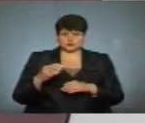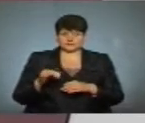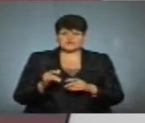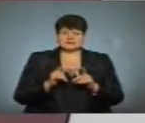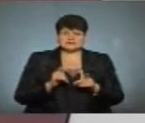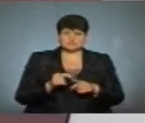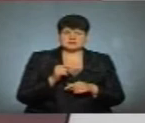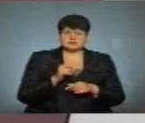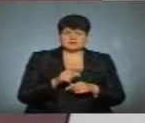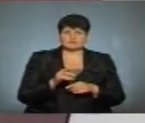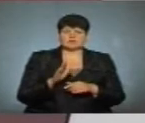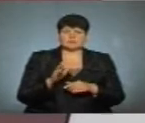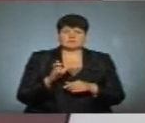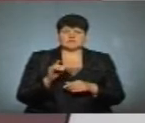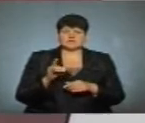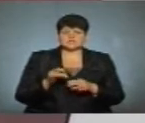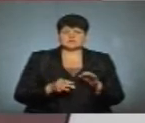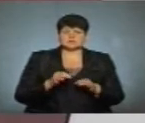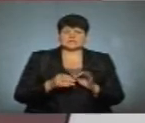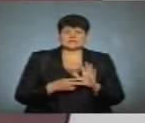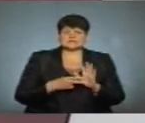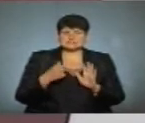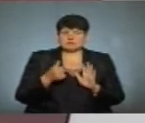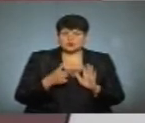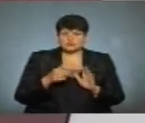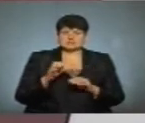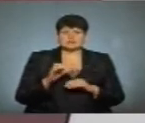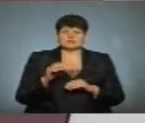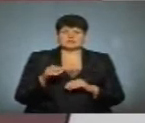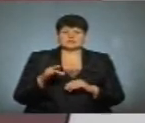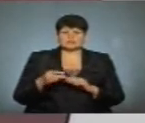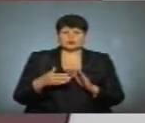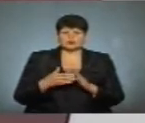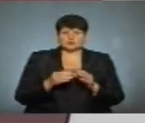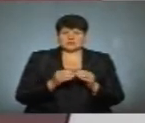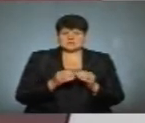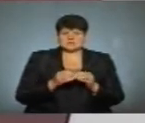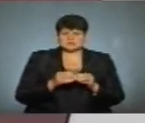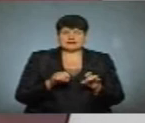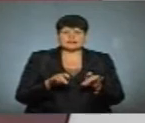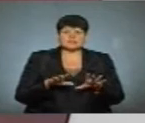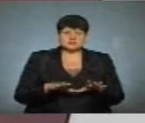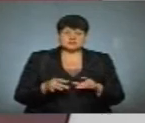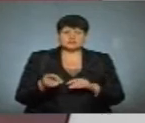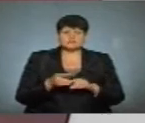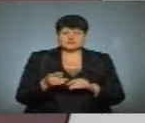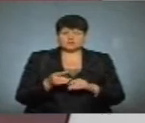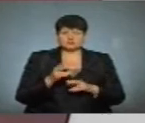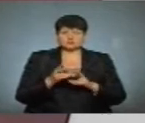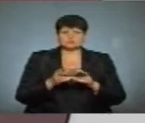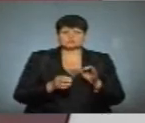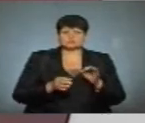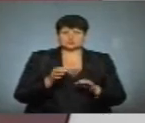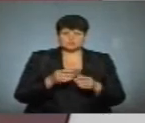Згідно з ним, Володимира Біляшевича засудили на 7 років, Сергія Терендеха – до 10. Рішення в Тернопільському апеляційному